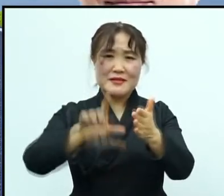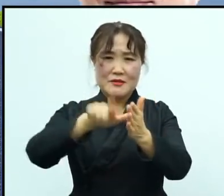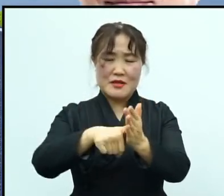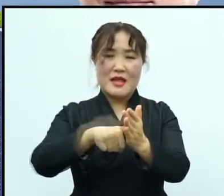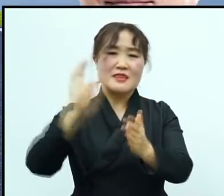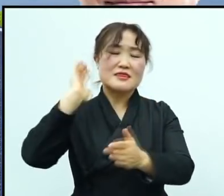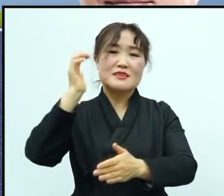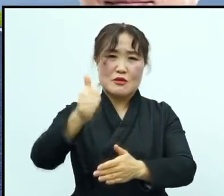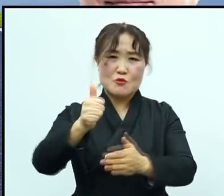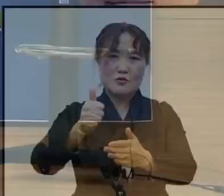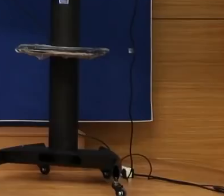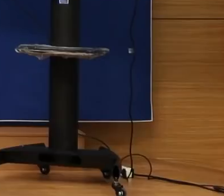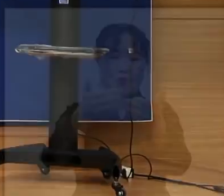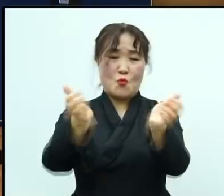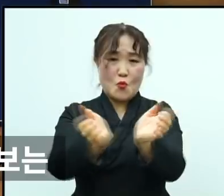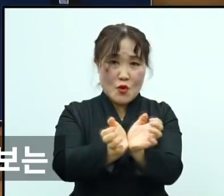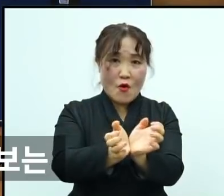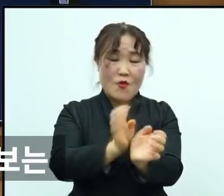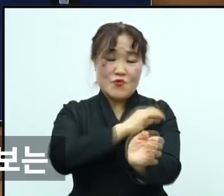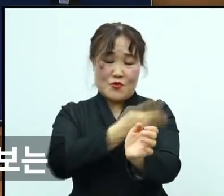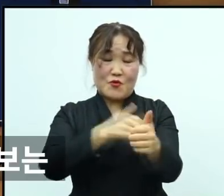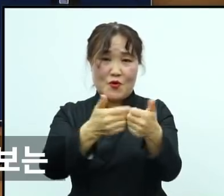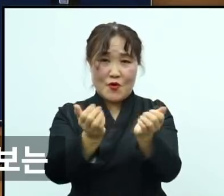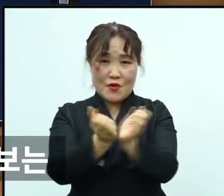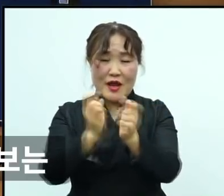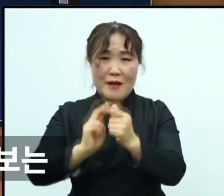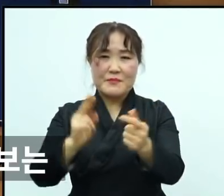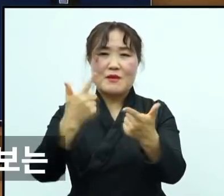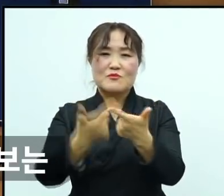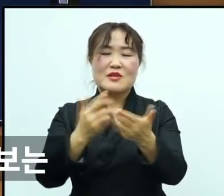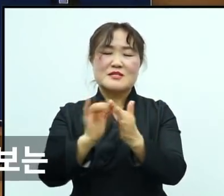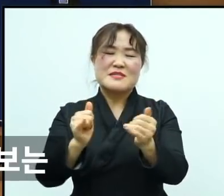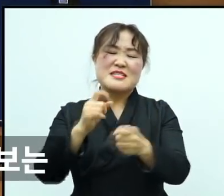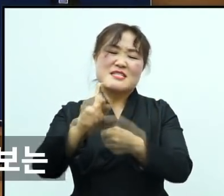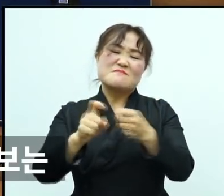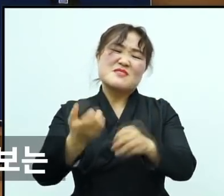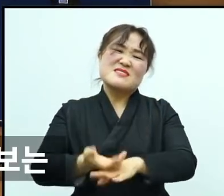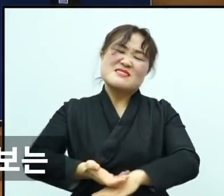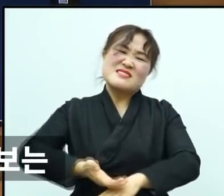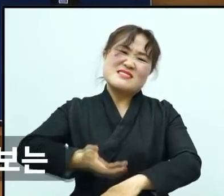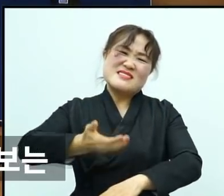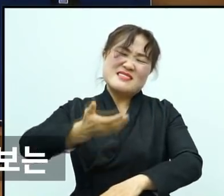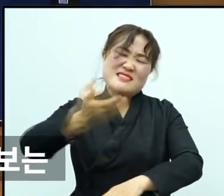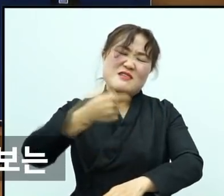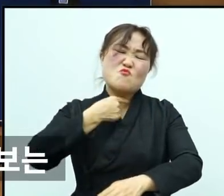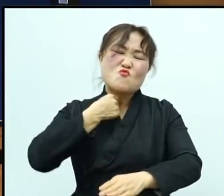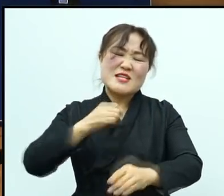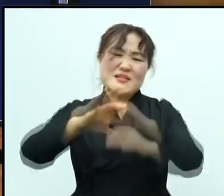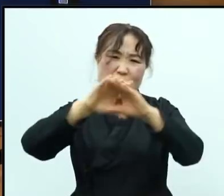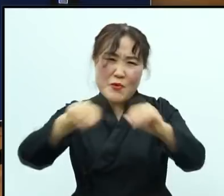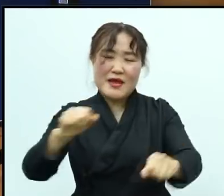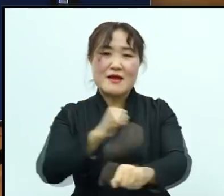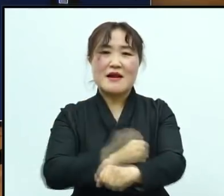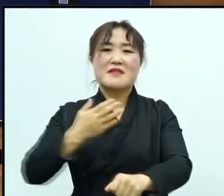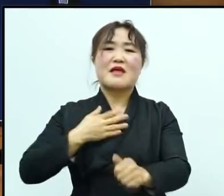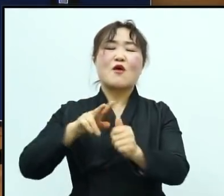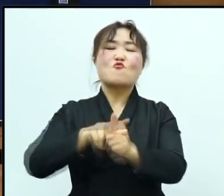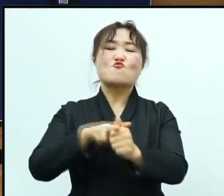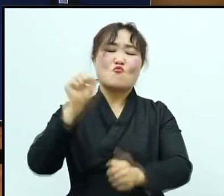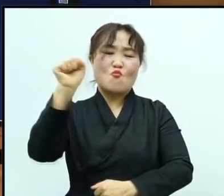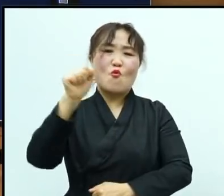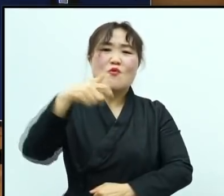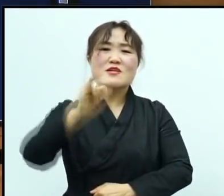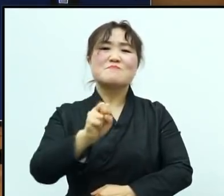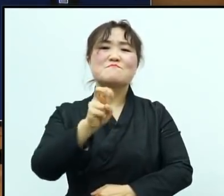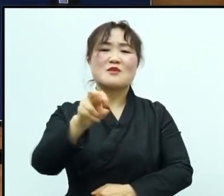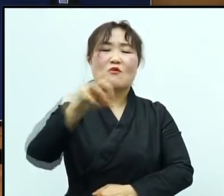및 집권 여당과 함께 부산 시민의 10년 이상 묵은 숙원을 해결할 수 있는 후보는 바로 저 김영춘이라고 확신합니다.